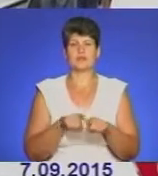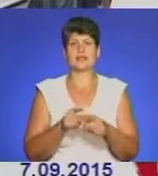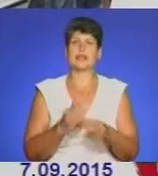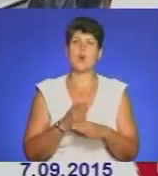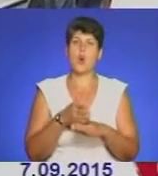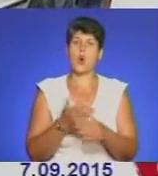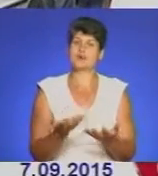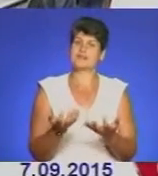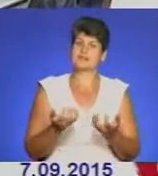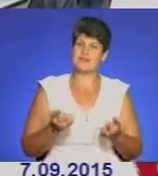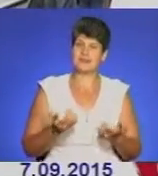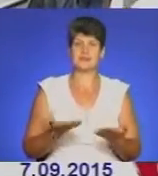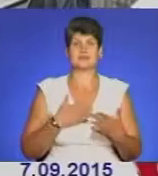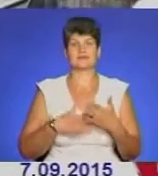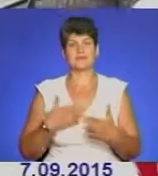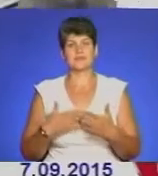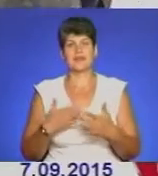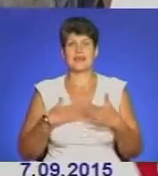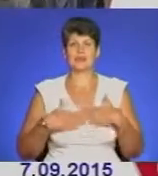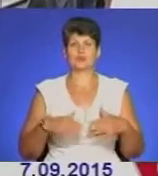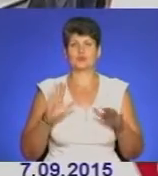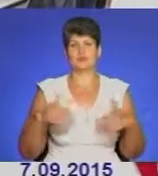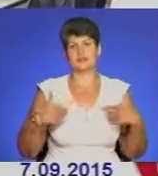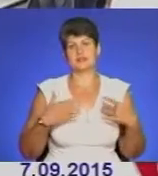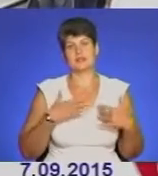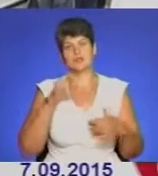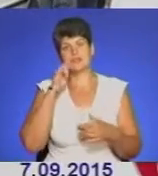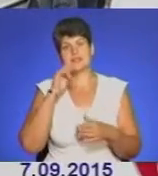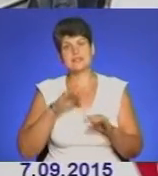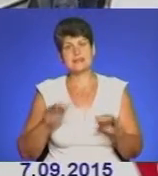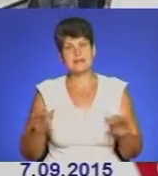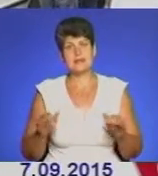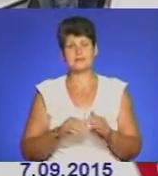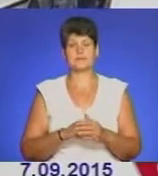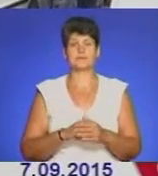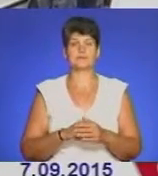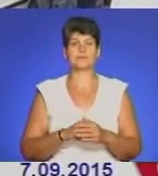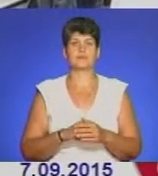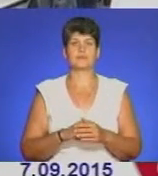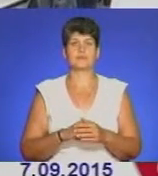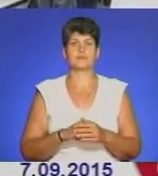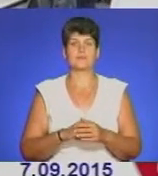гостинні. І особливо вони радо будуть вітати наших українських дітей, адже